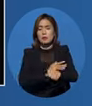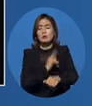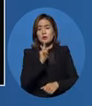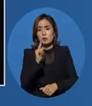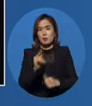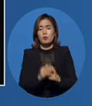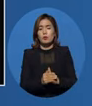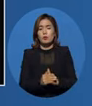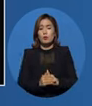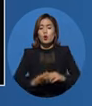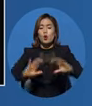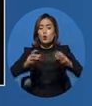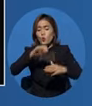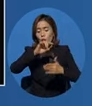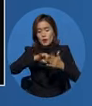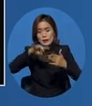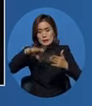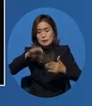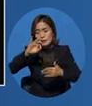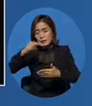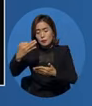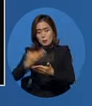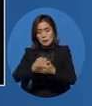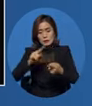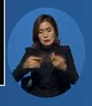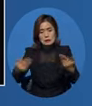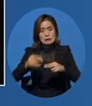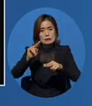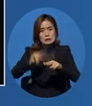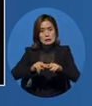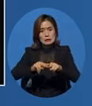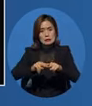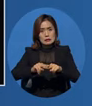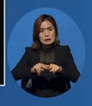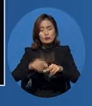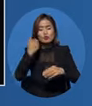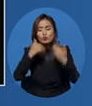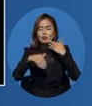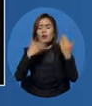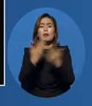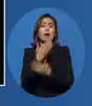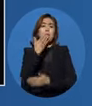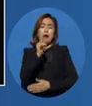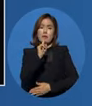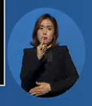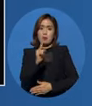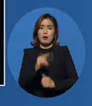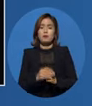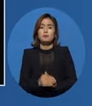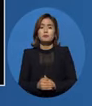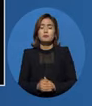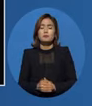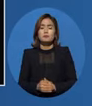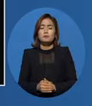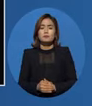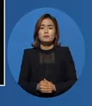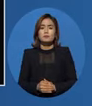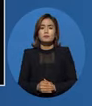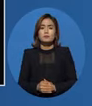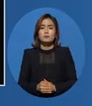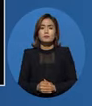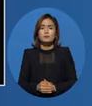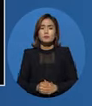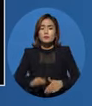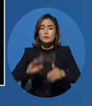다 국가예산과 세금을 거둬서 나눠주는 일자리 정책 고 누가 못 하겠냐 이렇게 그 비난까지 하셨어요 그